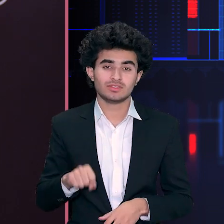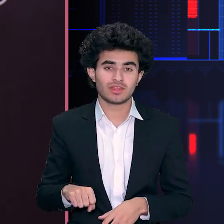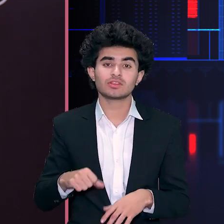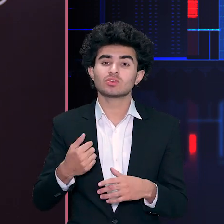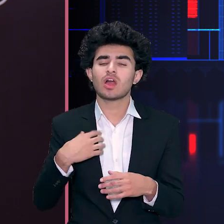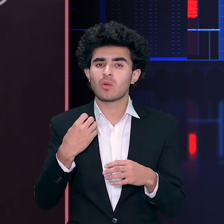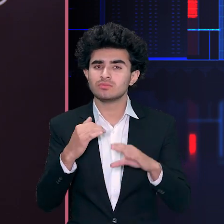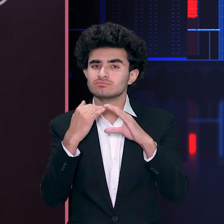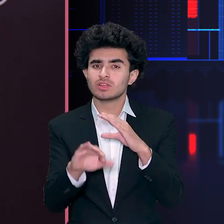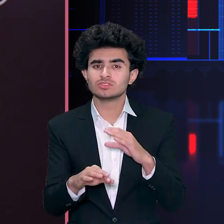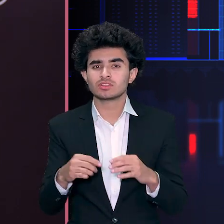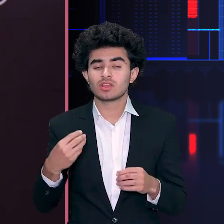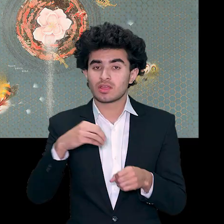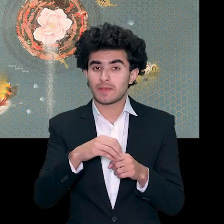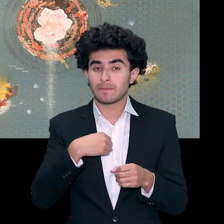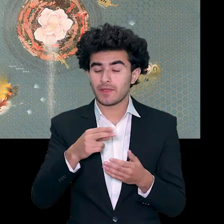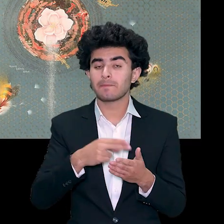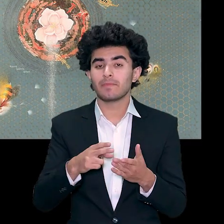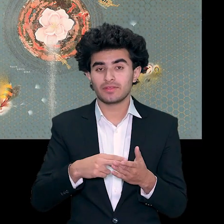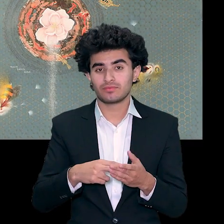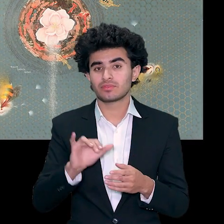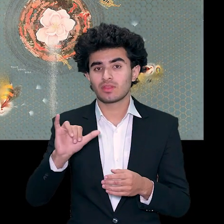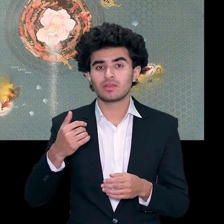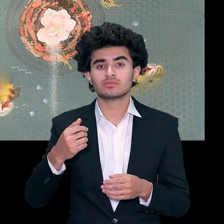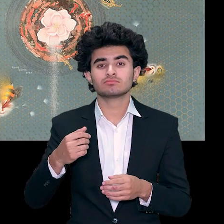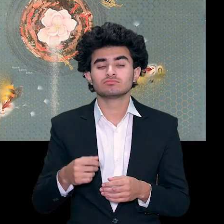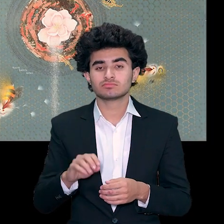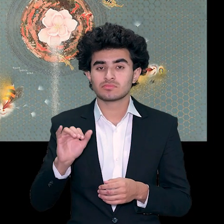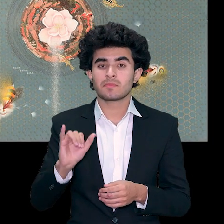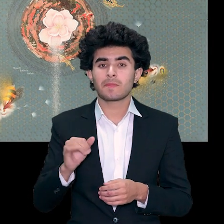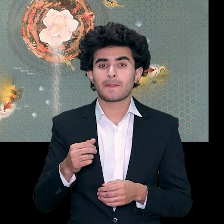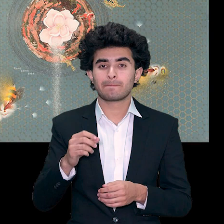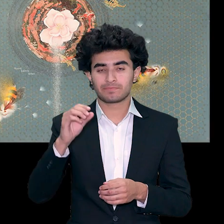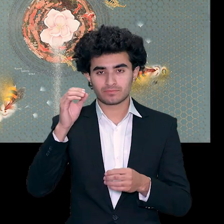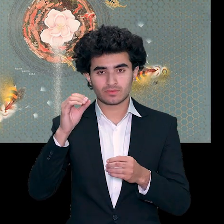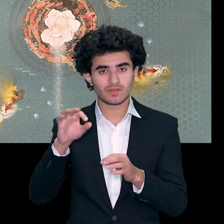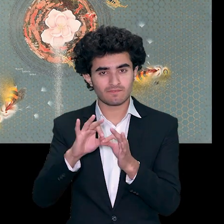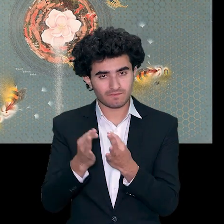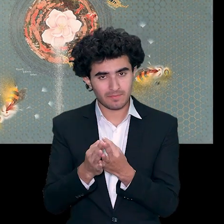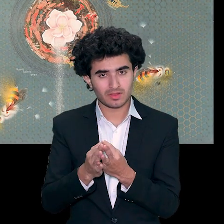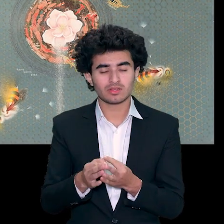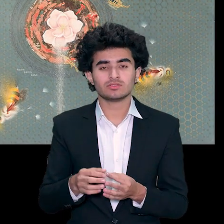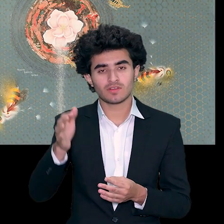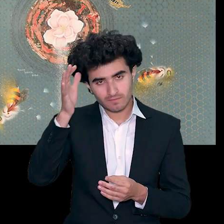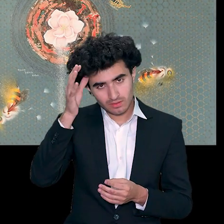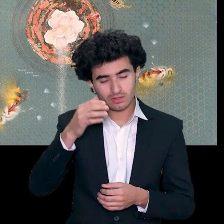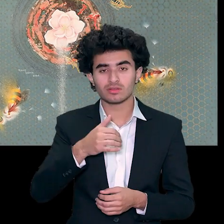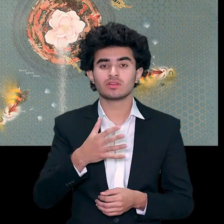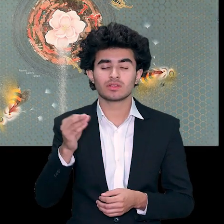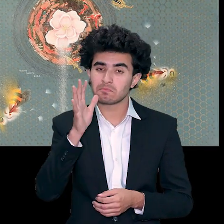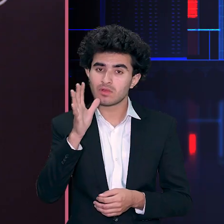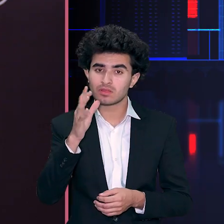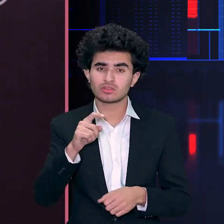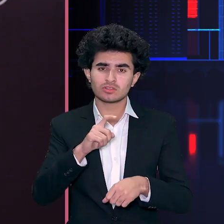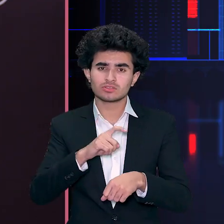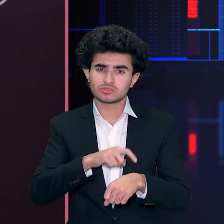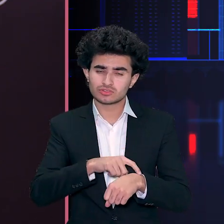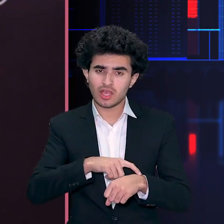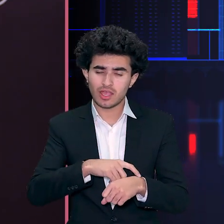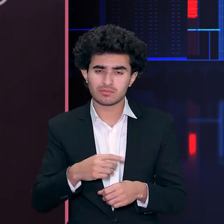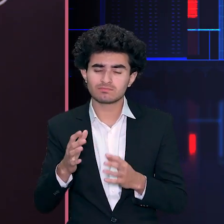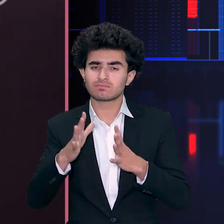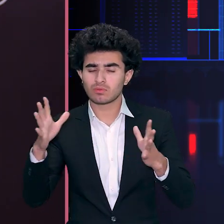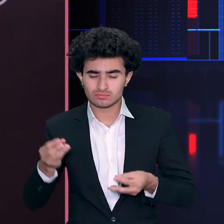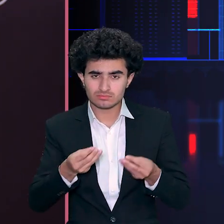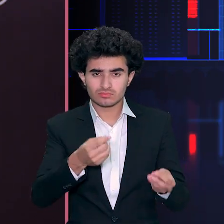سے یعنی گم ہو گیا ہے. تو میں اپنا یہ میسیج دینا چاہتا ہوں اپنے پینٹنگز میں کہ جو پیرنٹس اپنے بچوں کو اتنا ٹائم